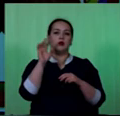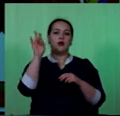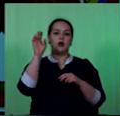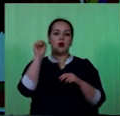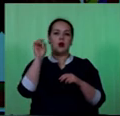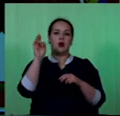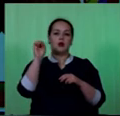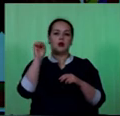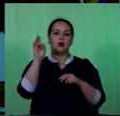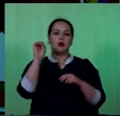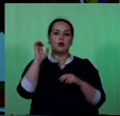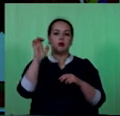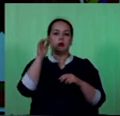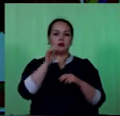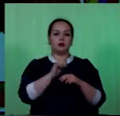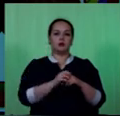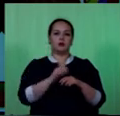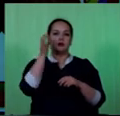умнички а